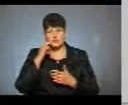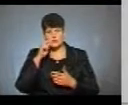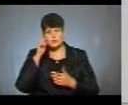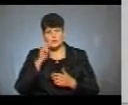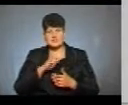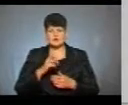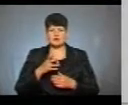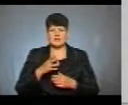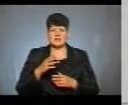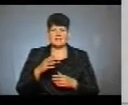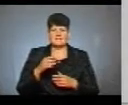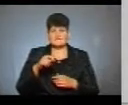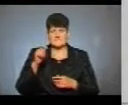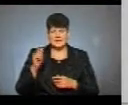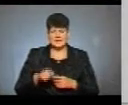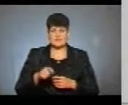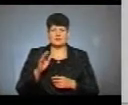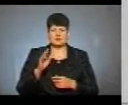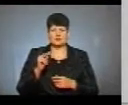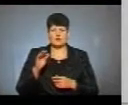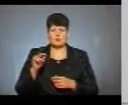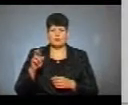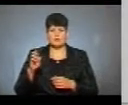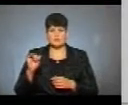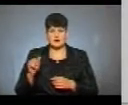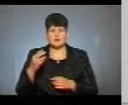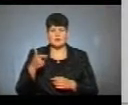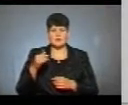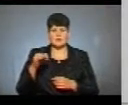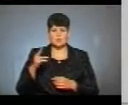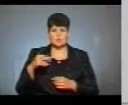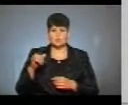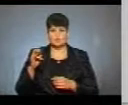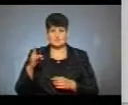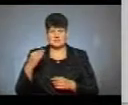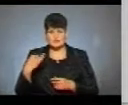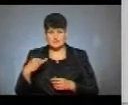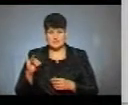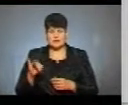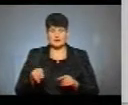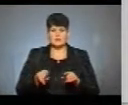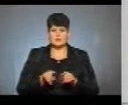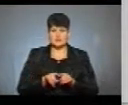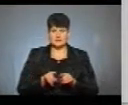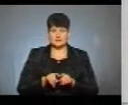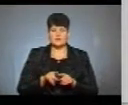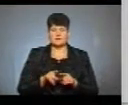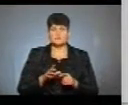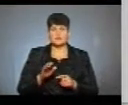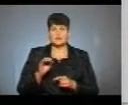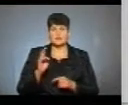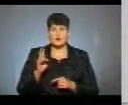російсько-української війни Валерій Чоботар, Дмитро Гайдуцький та Сергій Лучкін, а також голова обласного осередку громадської організації «Вільні люди»